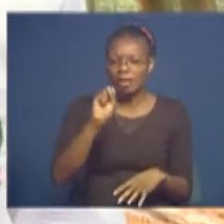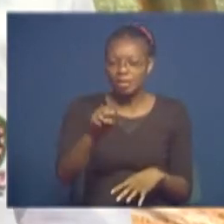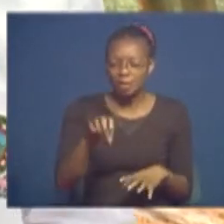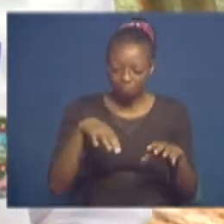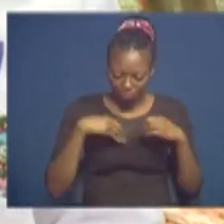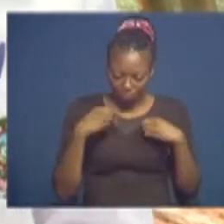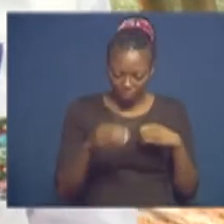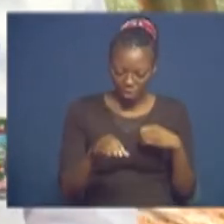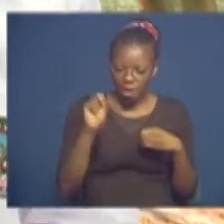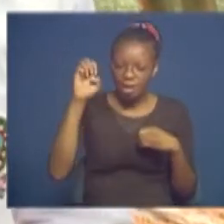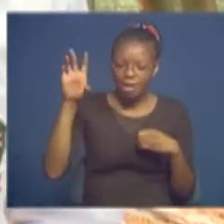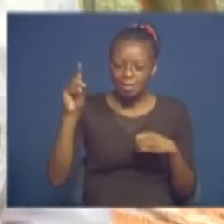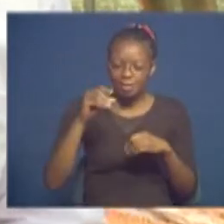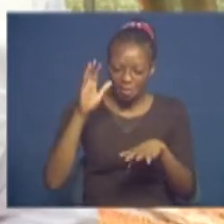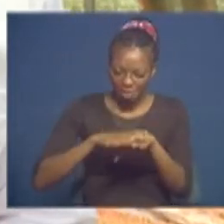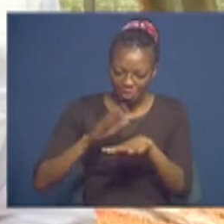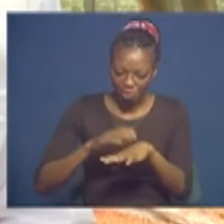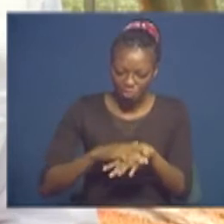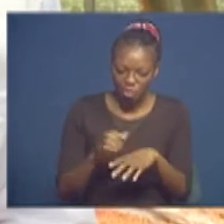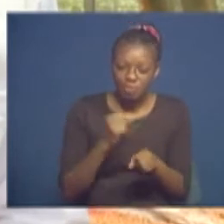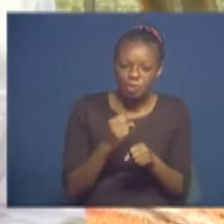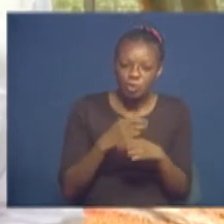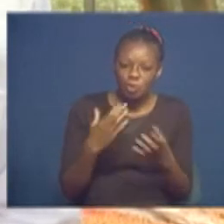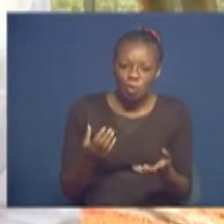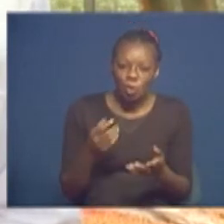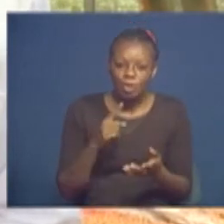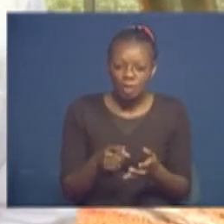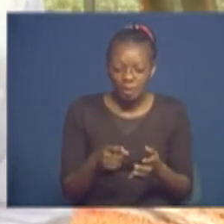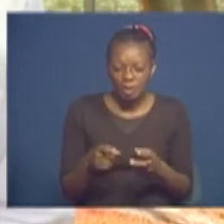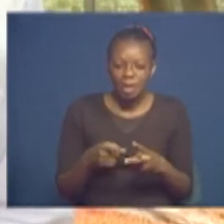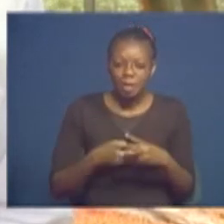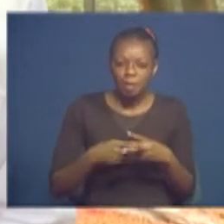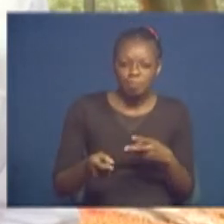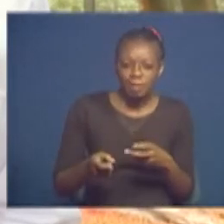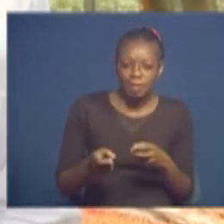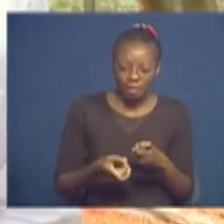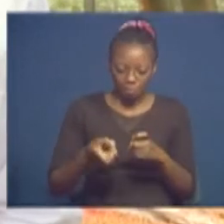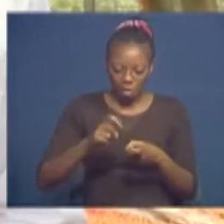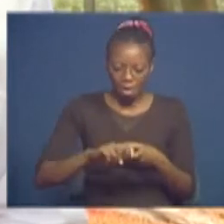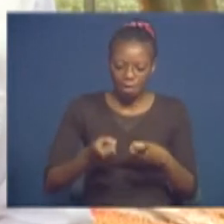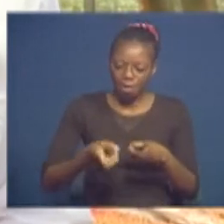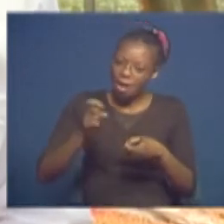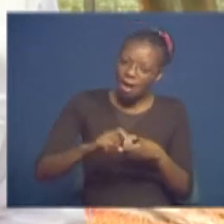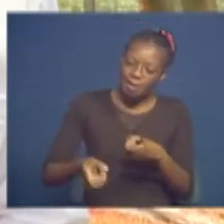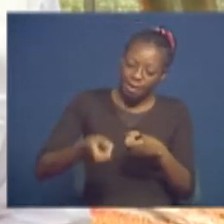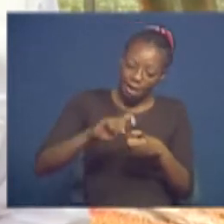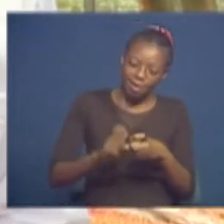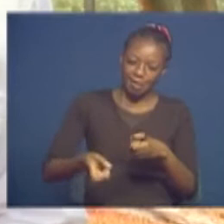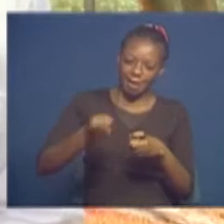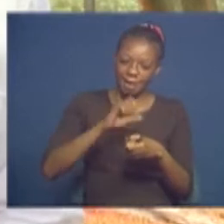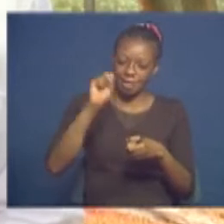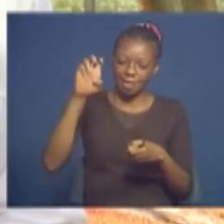tunatoa mbegu zao kwa wingi ili hizi mbegu tuweze kuzitengeneza kwa ile